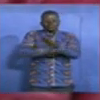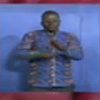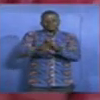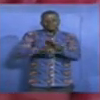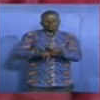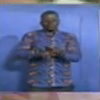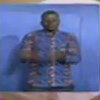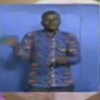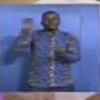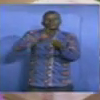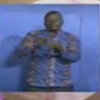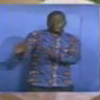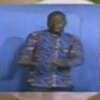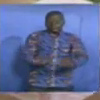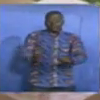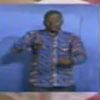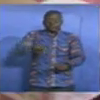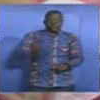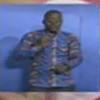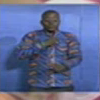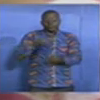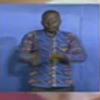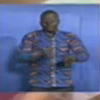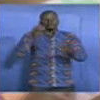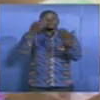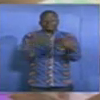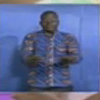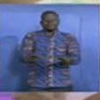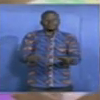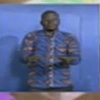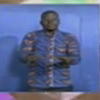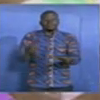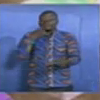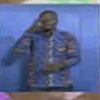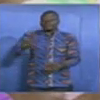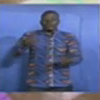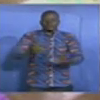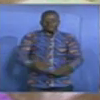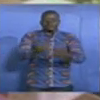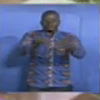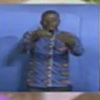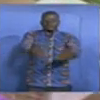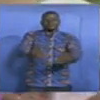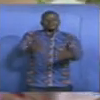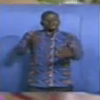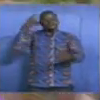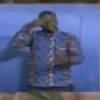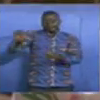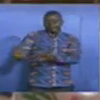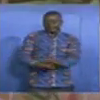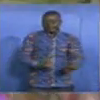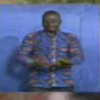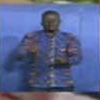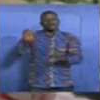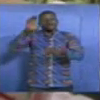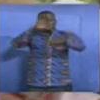nous menons déjà pour venir à bout de ces phénomènes, il faut avancer d'un cran en avant en faisant appel